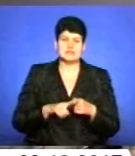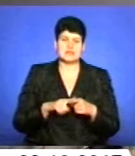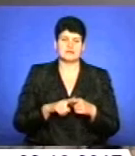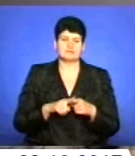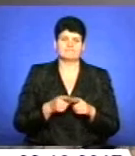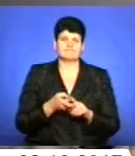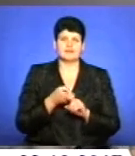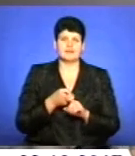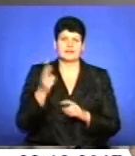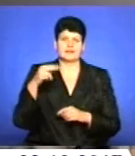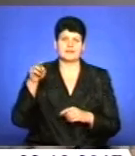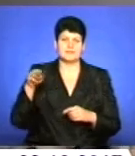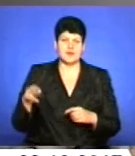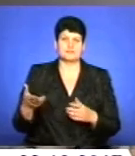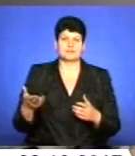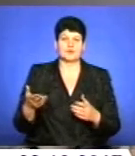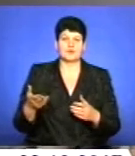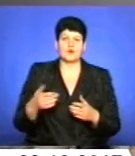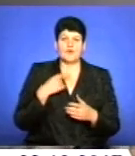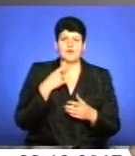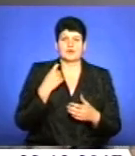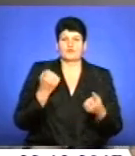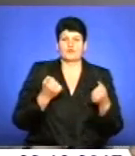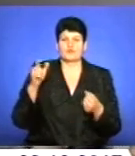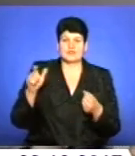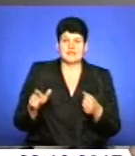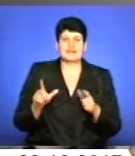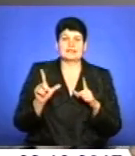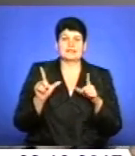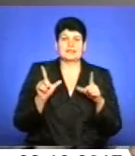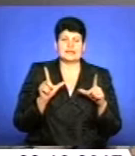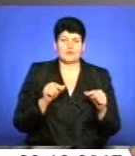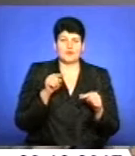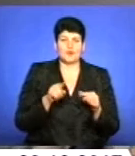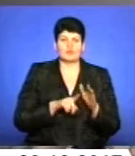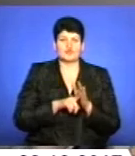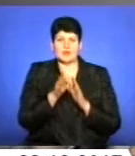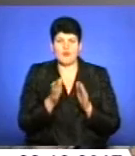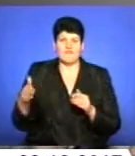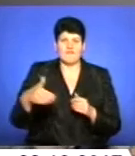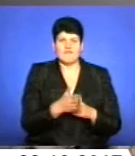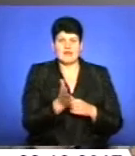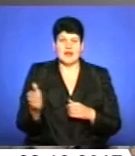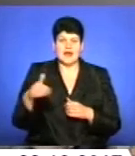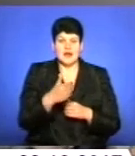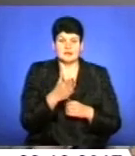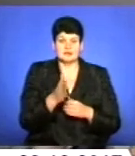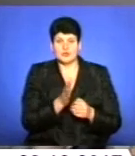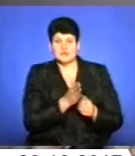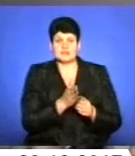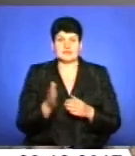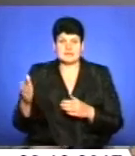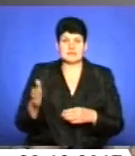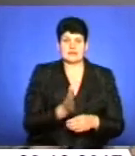ДТП. Повідомляють патрульні, сам водій розказував, що він їхав, його почало виляти по дорозі. І так він занесло його на